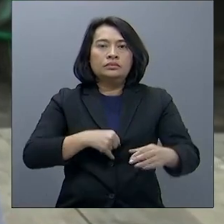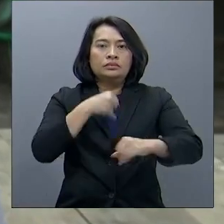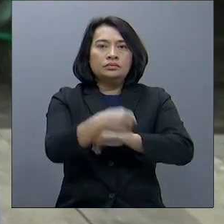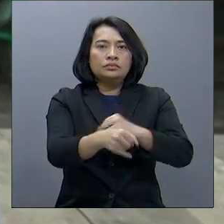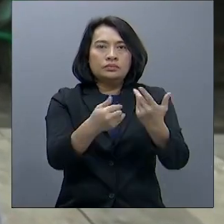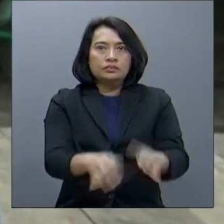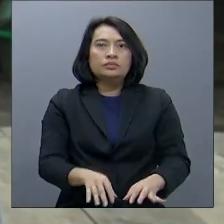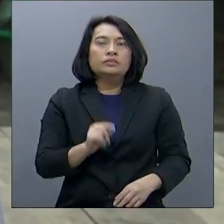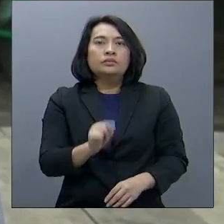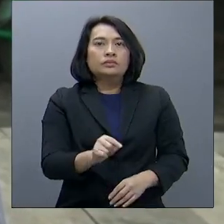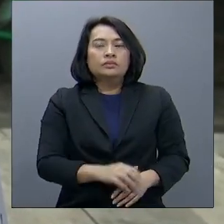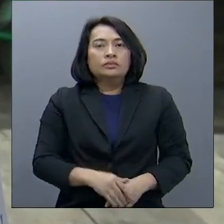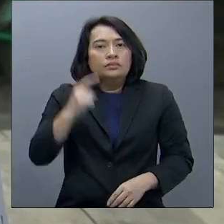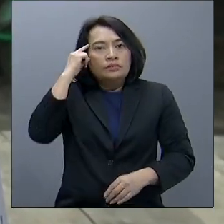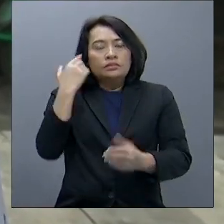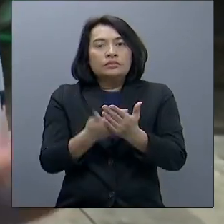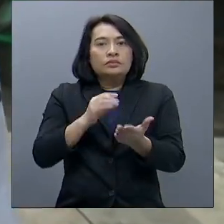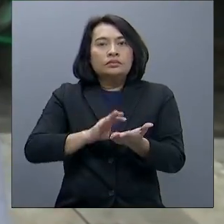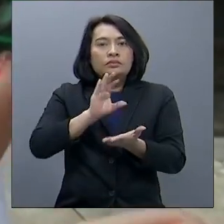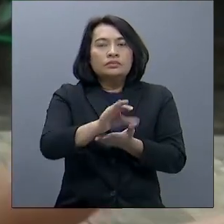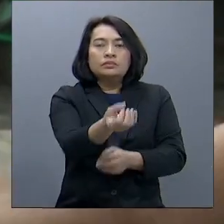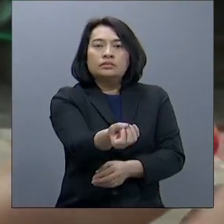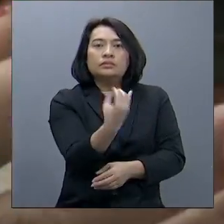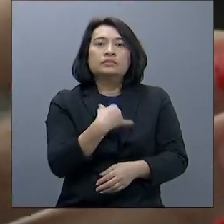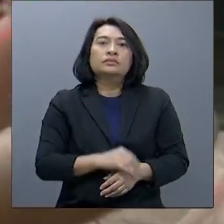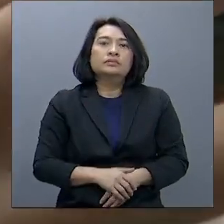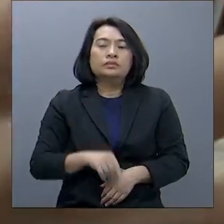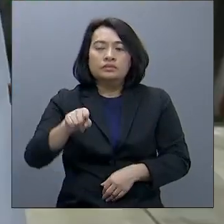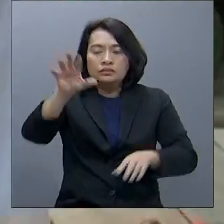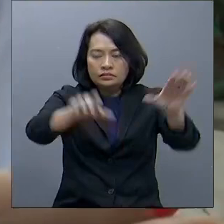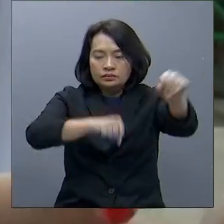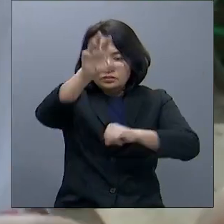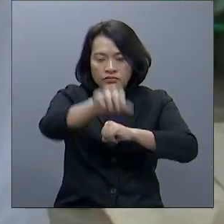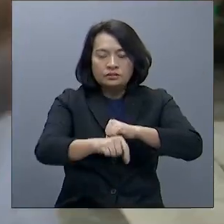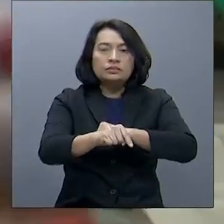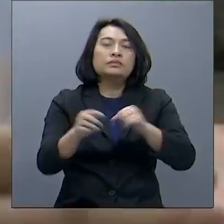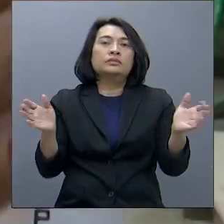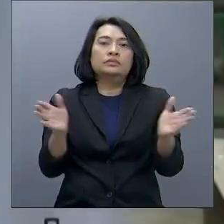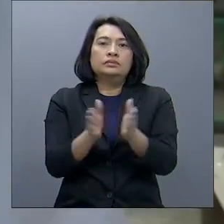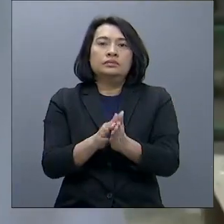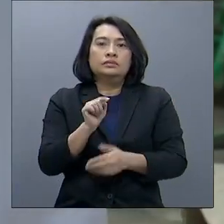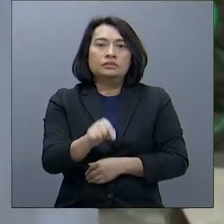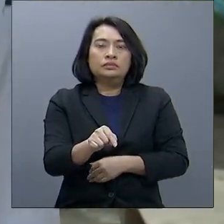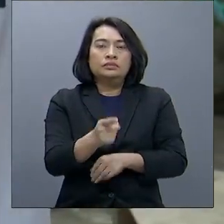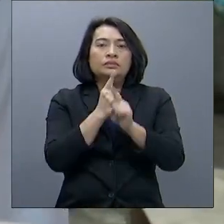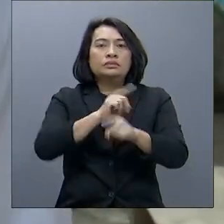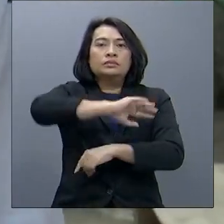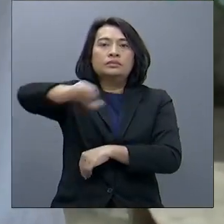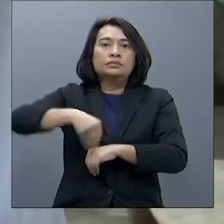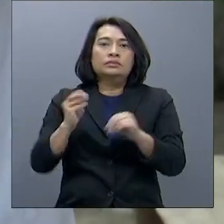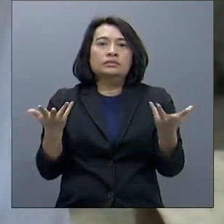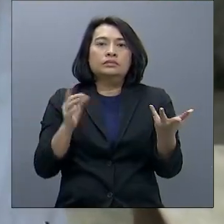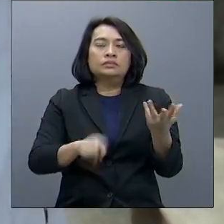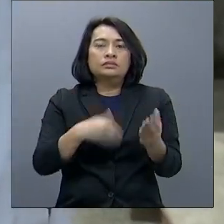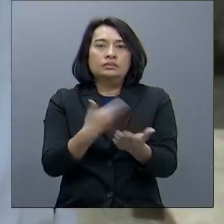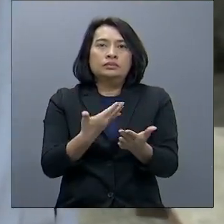วทีเนี้ยพอเราลงไปปุ๊บเขาบอกว่าเอาคนนั้นคนนี้มาเล่นด้วยถ้าไม่ทำกันหมดทุกคนก็จะถอน